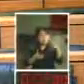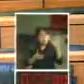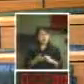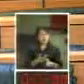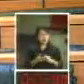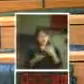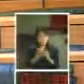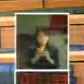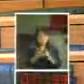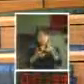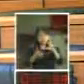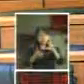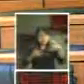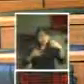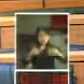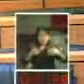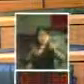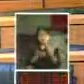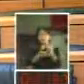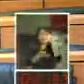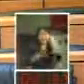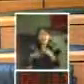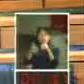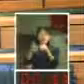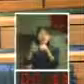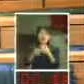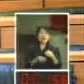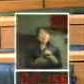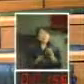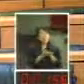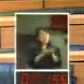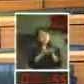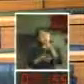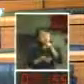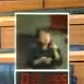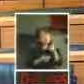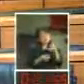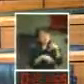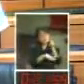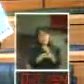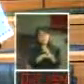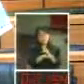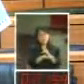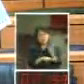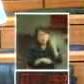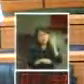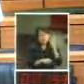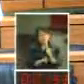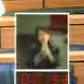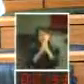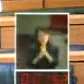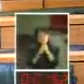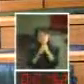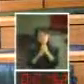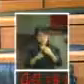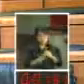ก 300,000 กว่าบาทท่านประธานนะผมขออนุญาตท่านประธานนิดนึงว่าลองไปดูสิครับผมตามฮะเรื่อง CCTV